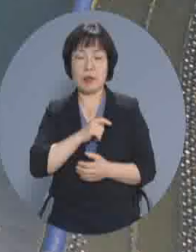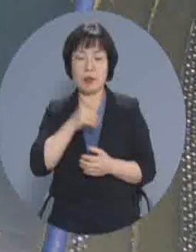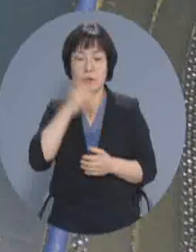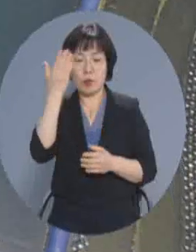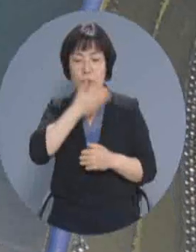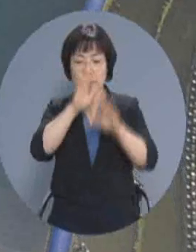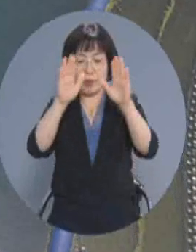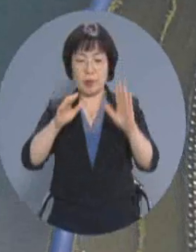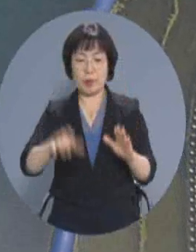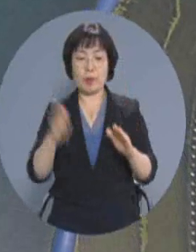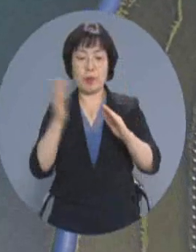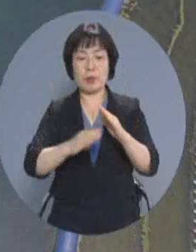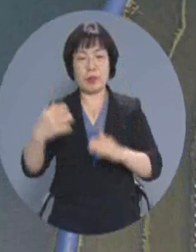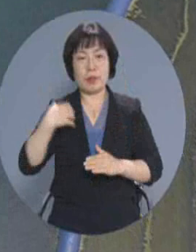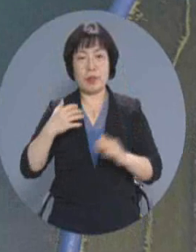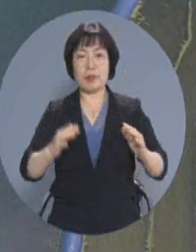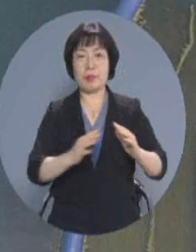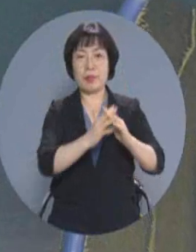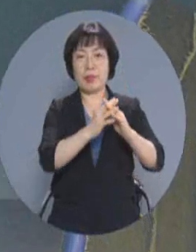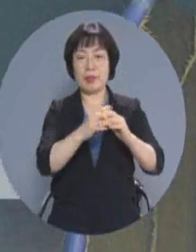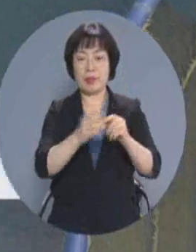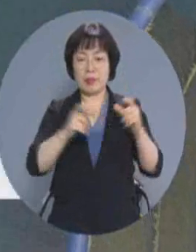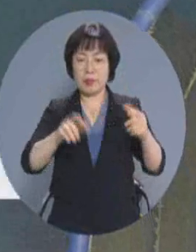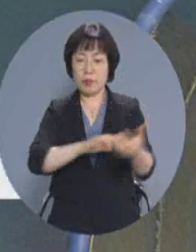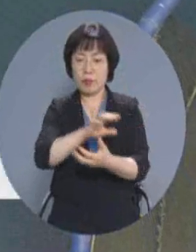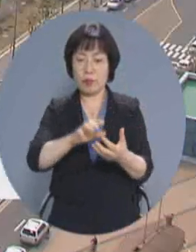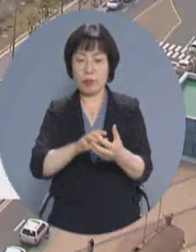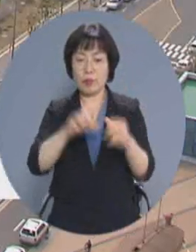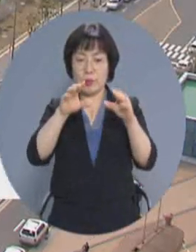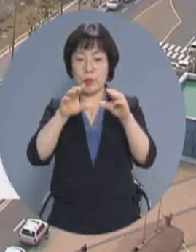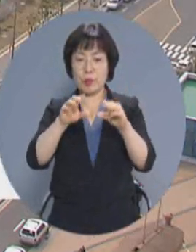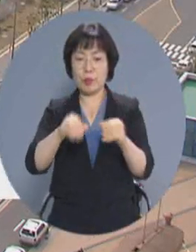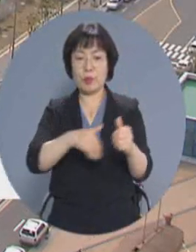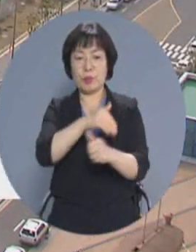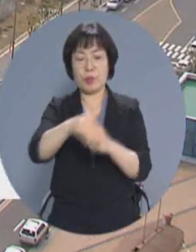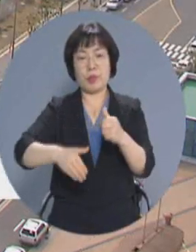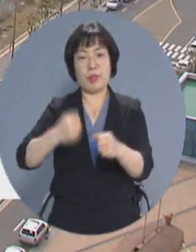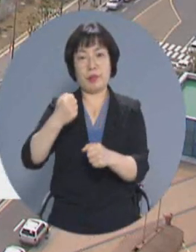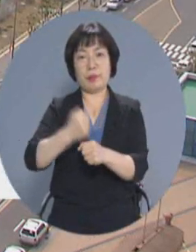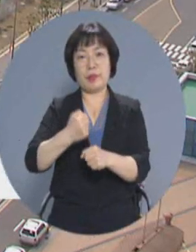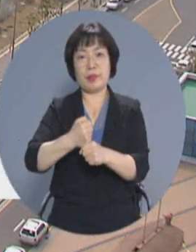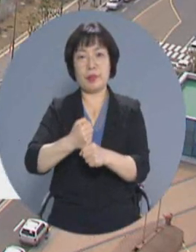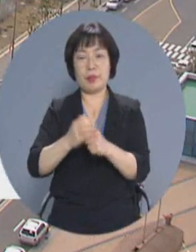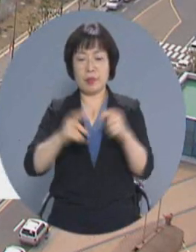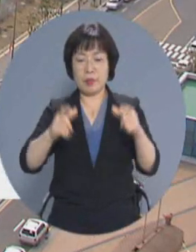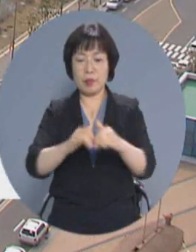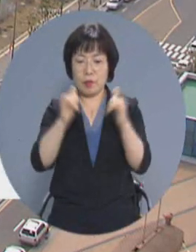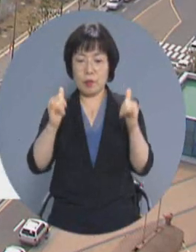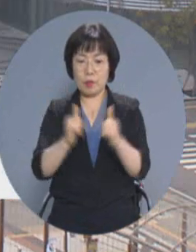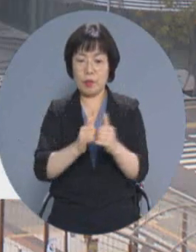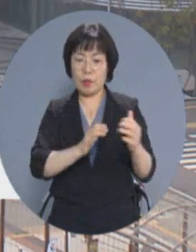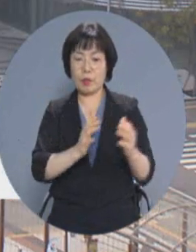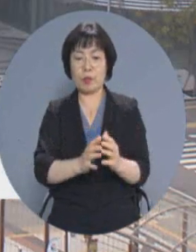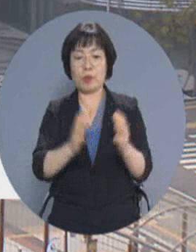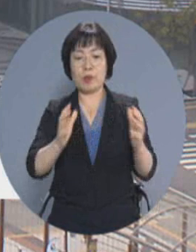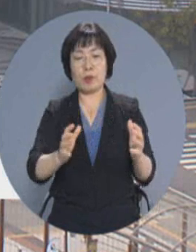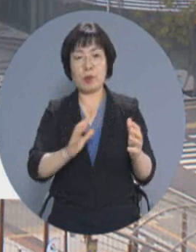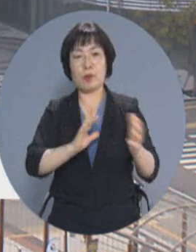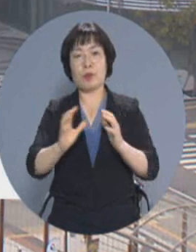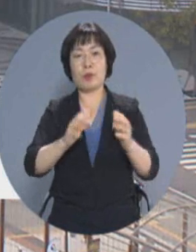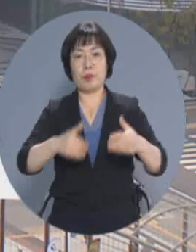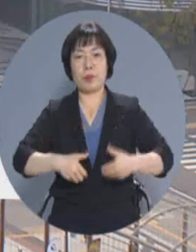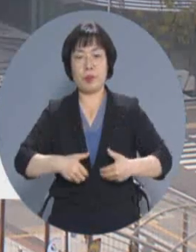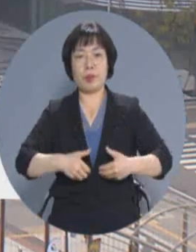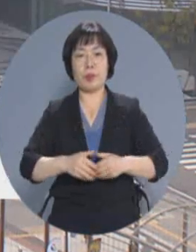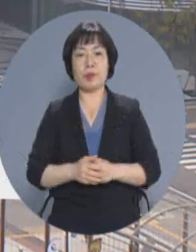여수 박남회장 공공개발사 지역 여론이 봉합되는 분위기가 형성된 만큼 이제 지역사회 내 논의의 장애 확대도